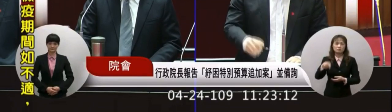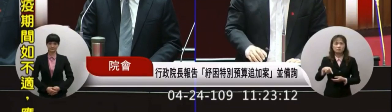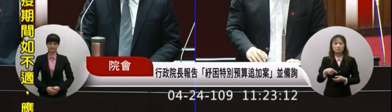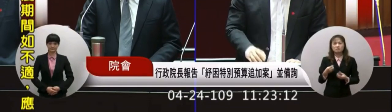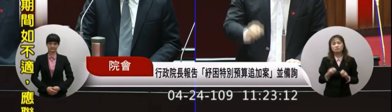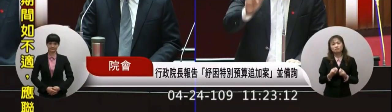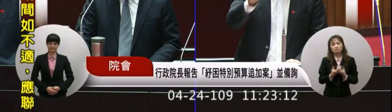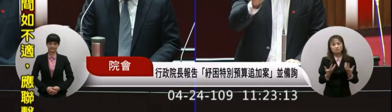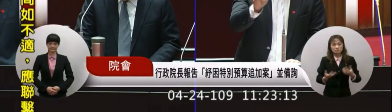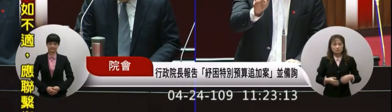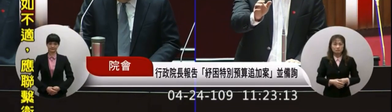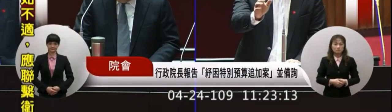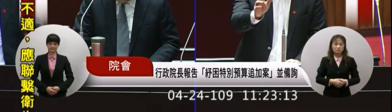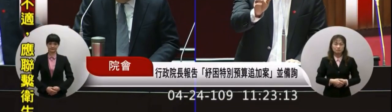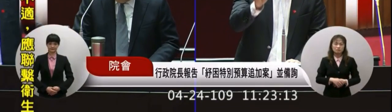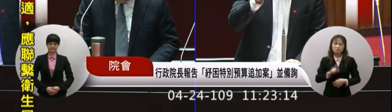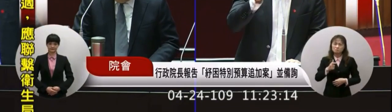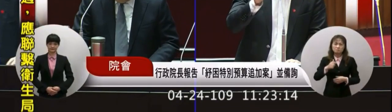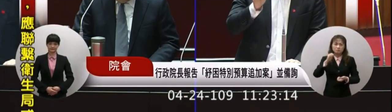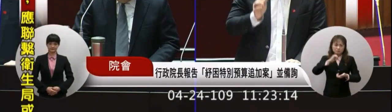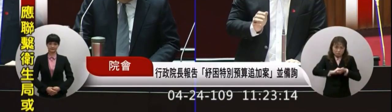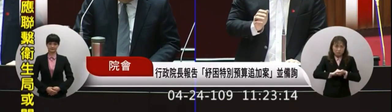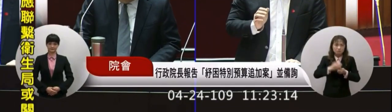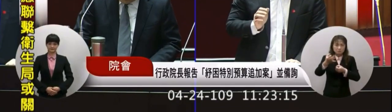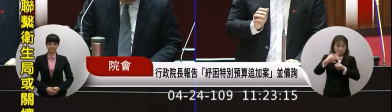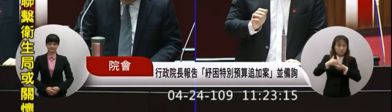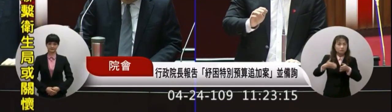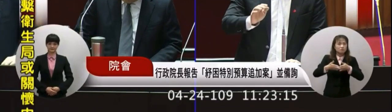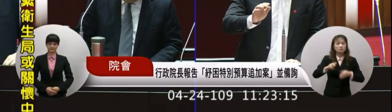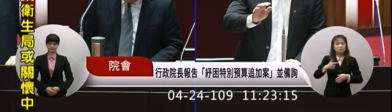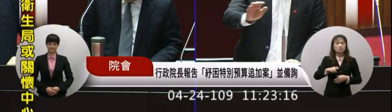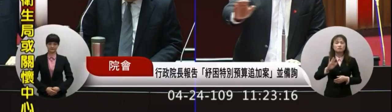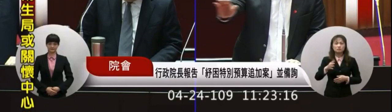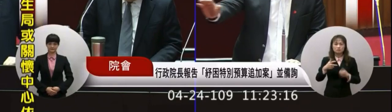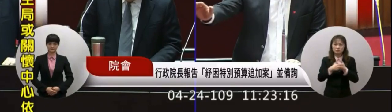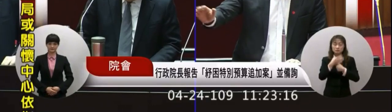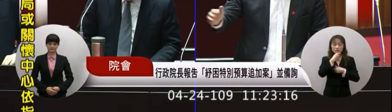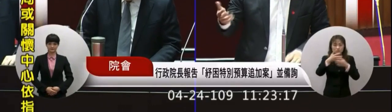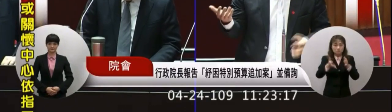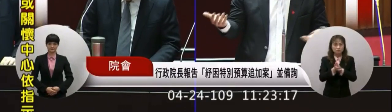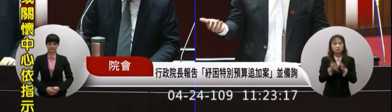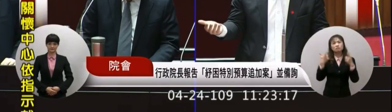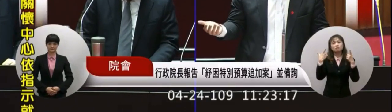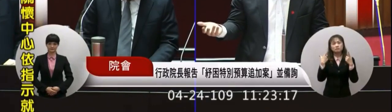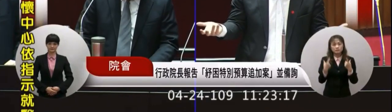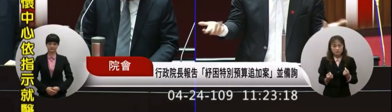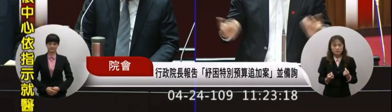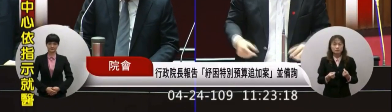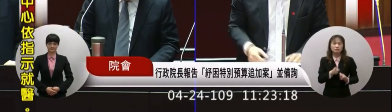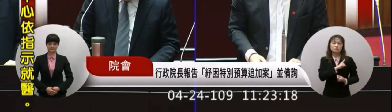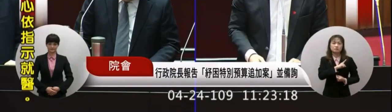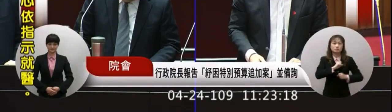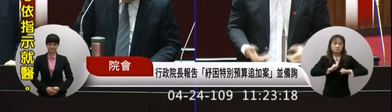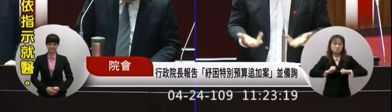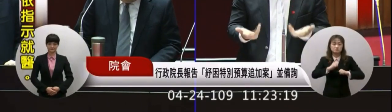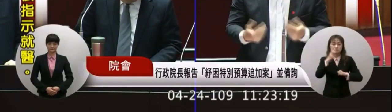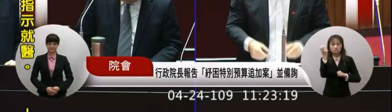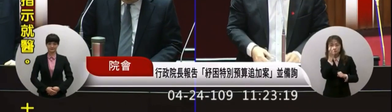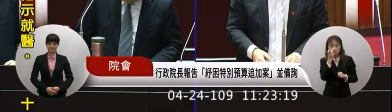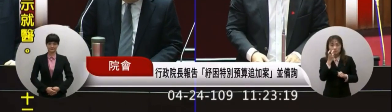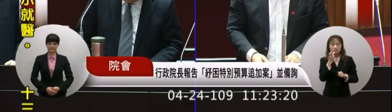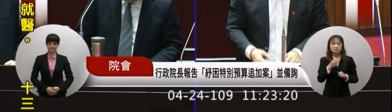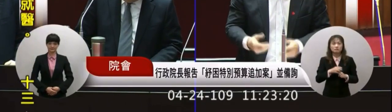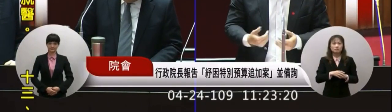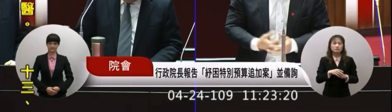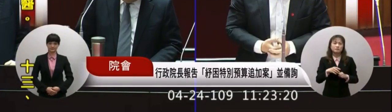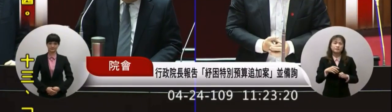啊，就一定爱报啊啥那。但是我希望卫福部这有一个立场，就是讲啊，这的请假去本来的大家。都无拄